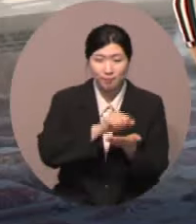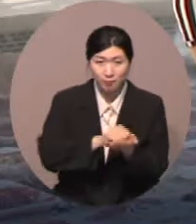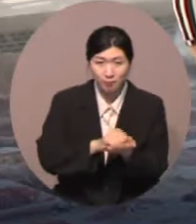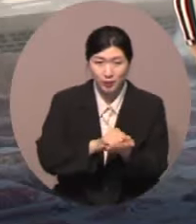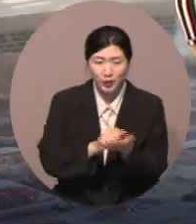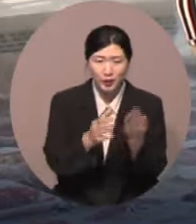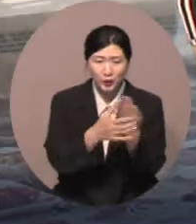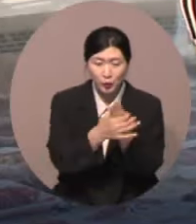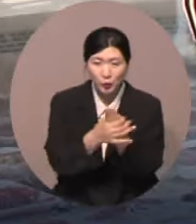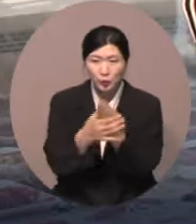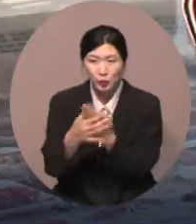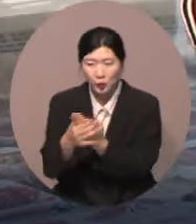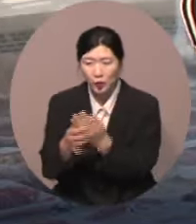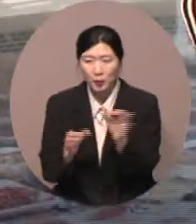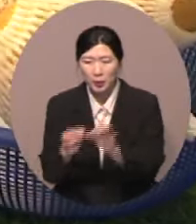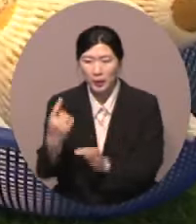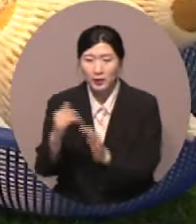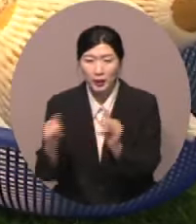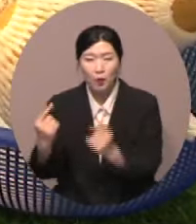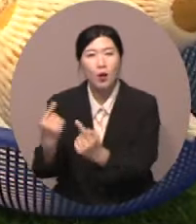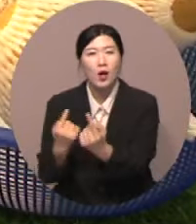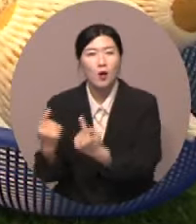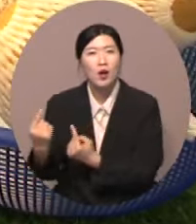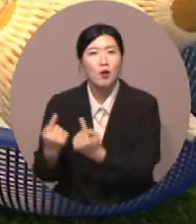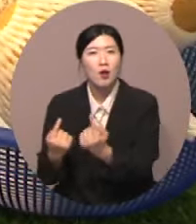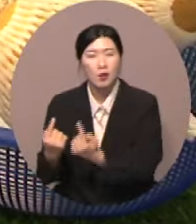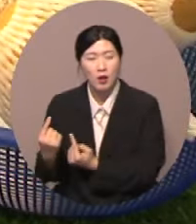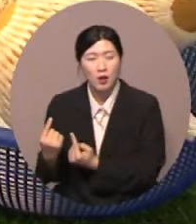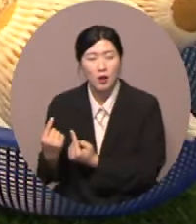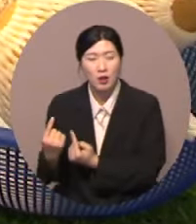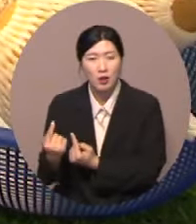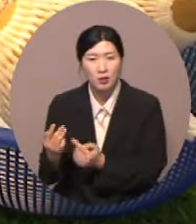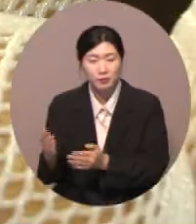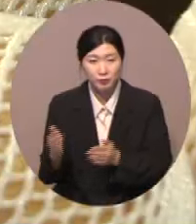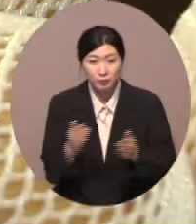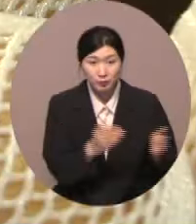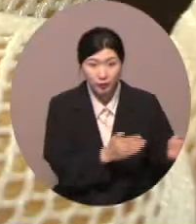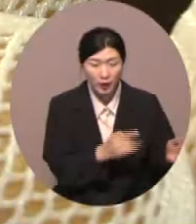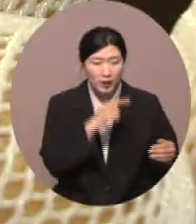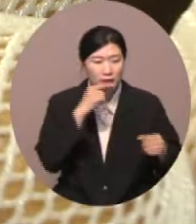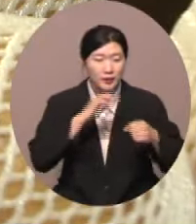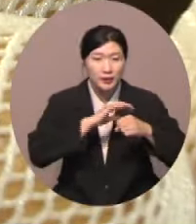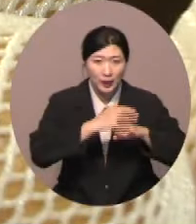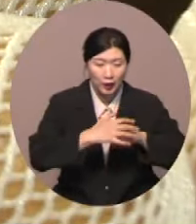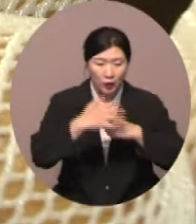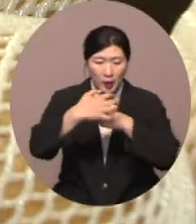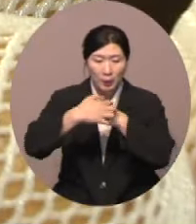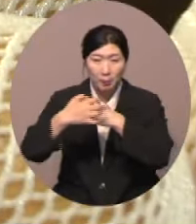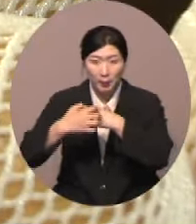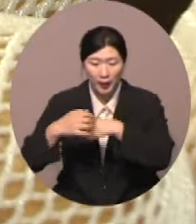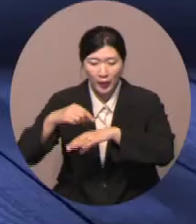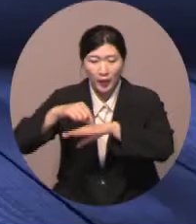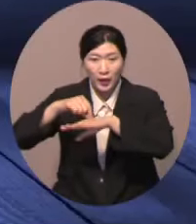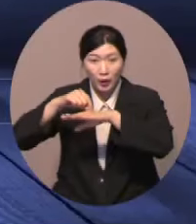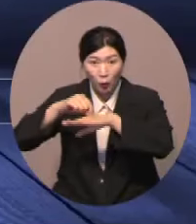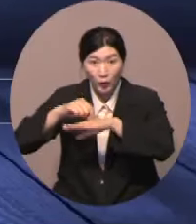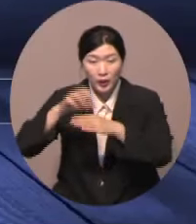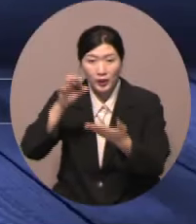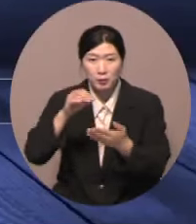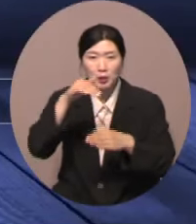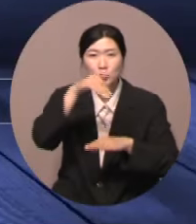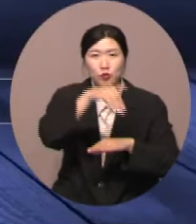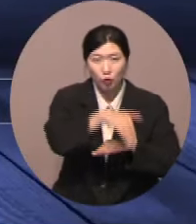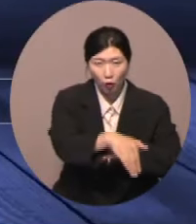조금씩 하니까 오히려 더 나은 것 같아요. 다만 올해 작황이 좋은 사과와 배 등 과일과 축산물 등의 가격이 줄며